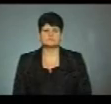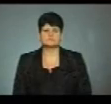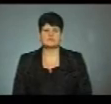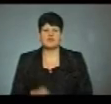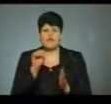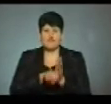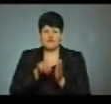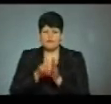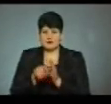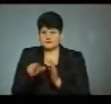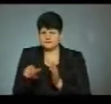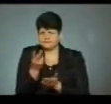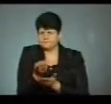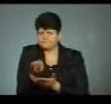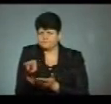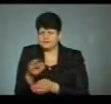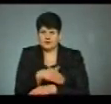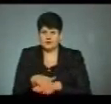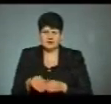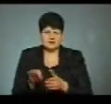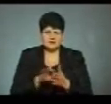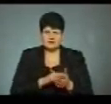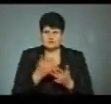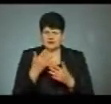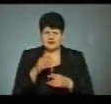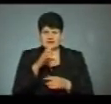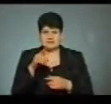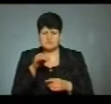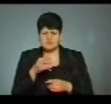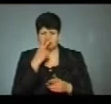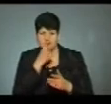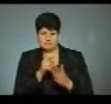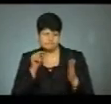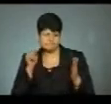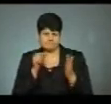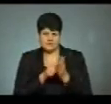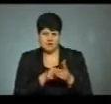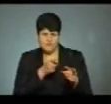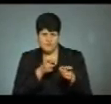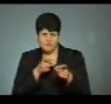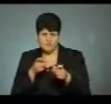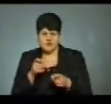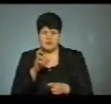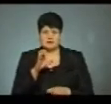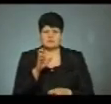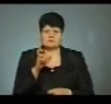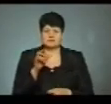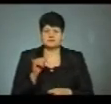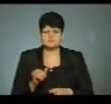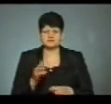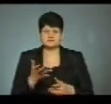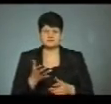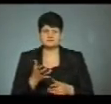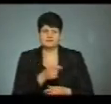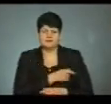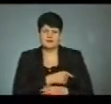Вбиті лежать просто на вулиці. Одразу кілька ЗМІ зафільмовують, як прицільний вогонь по майданівцям ведуть силовики у чорному з жовтими стрічками на